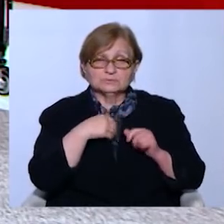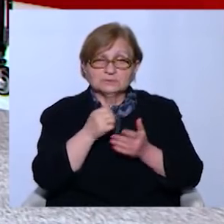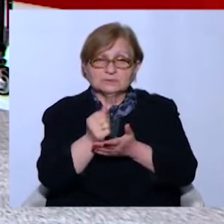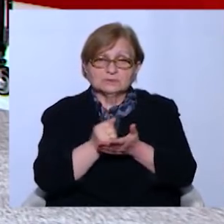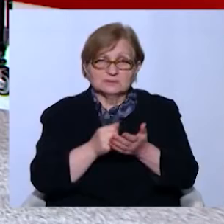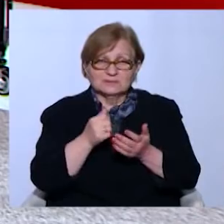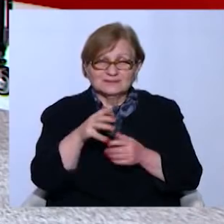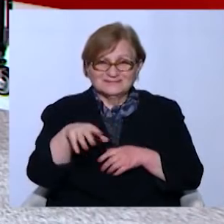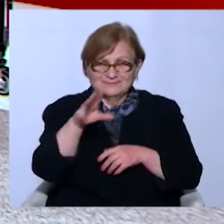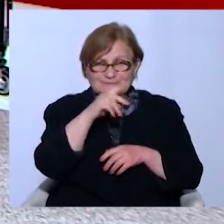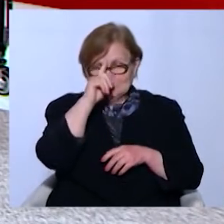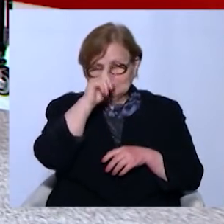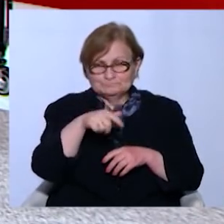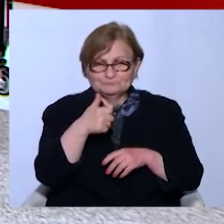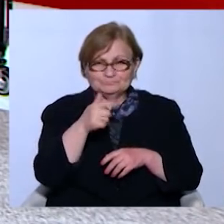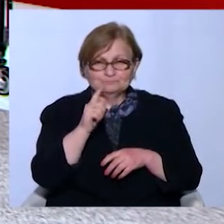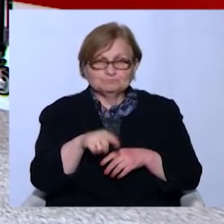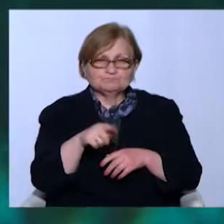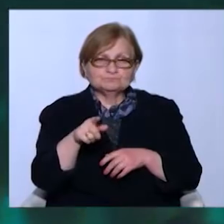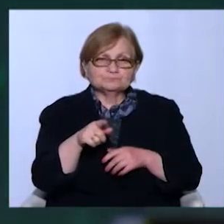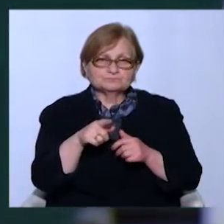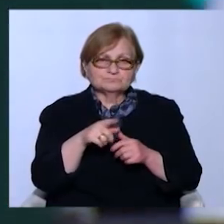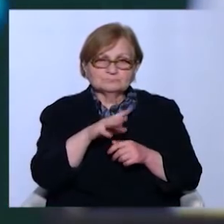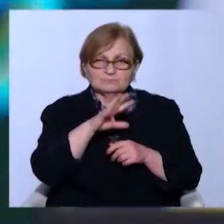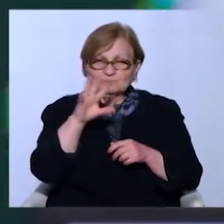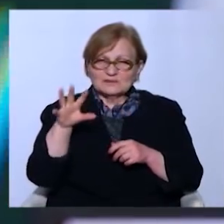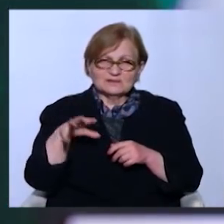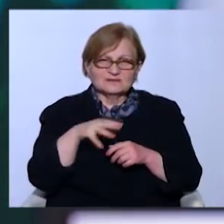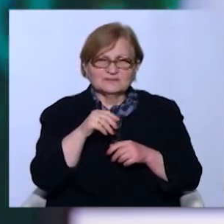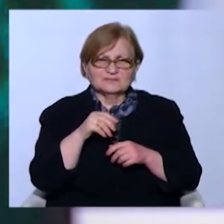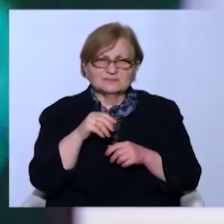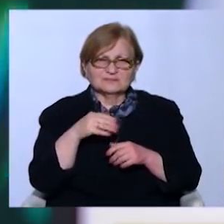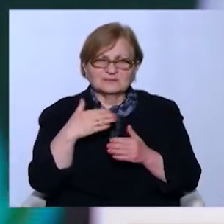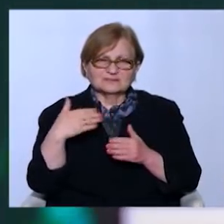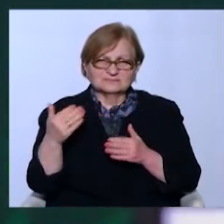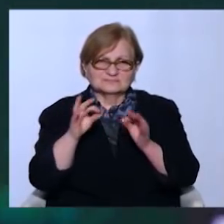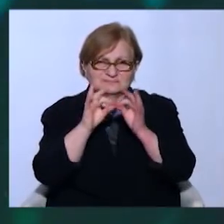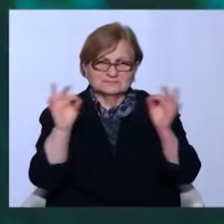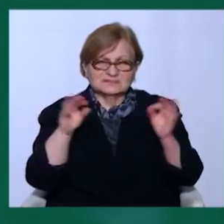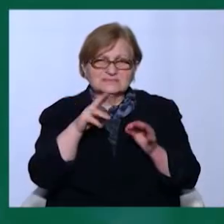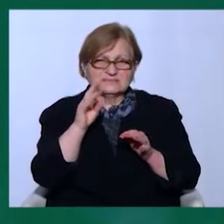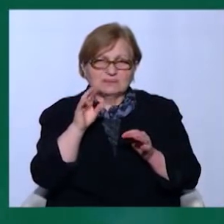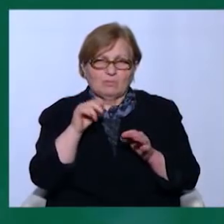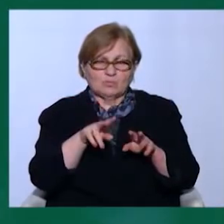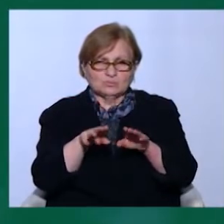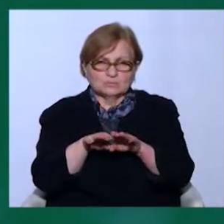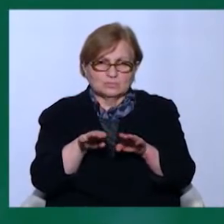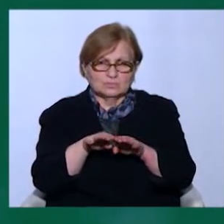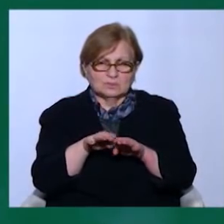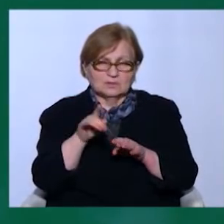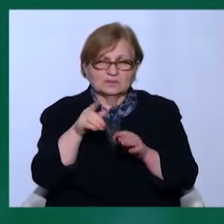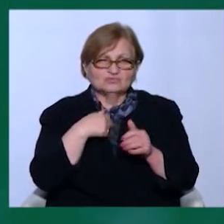ალბათ კარგად იცნობთ თქვენ მას. მისი ყველა წიბო ერთმანეთის ტოლია და მას